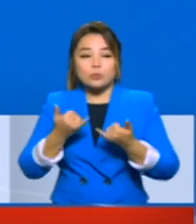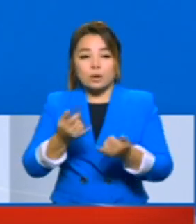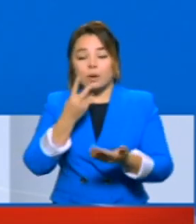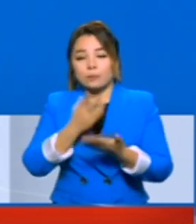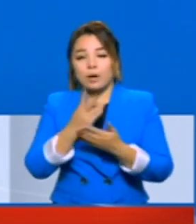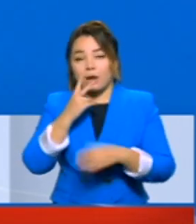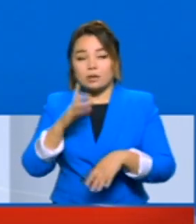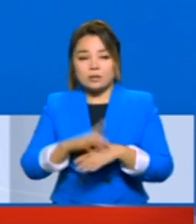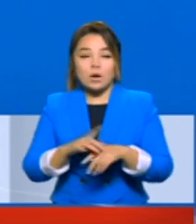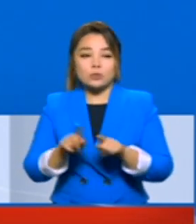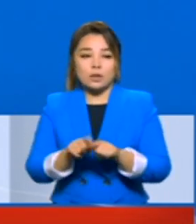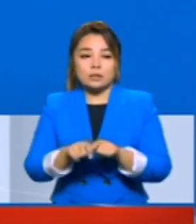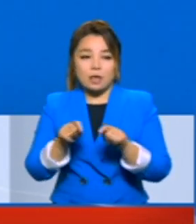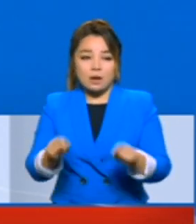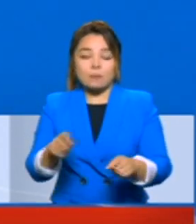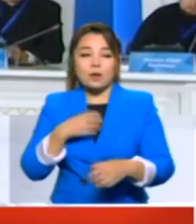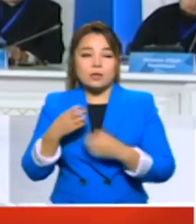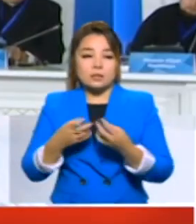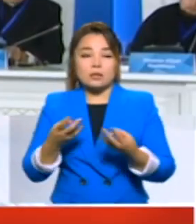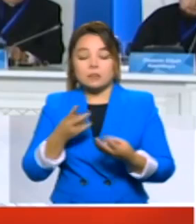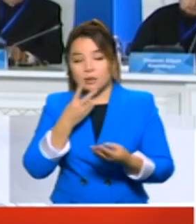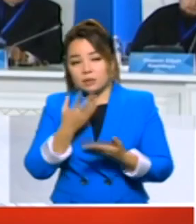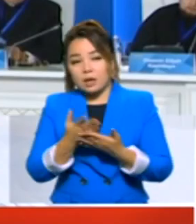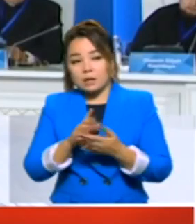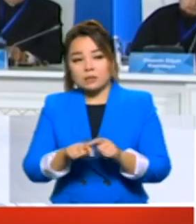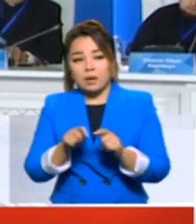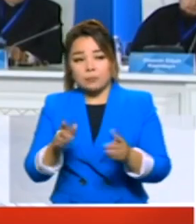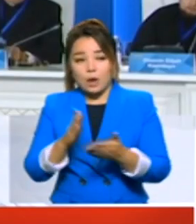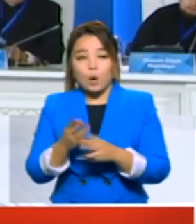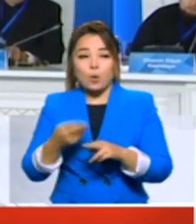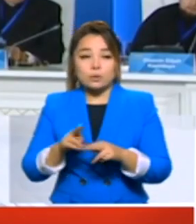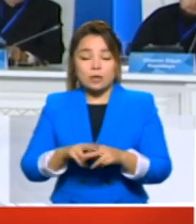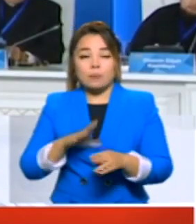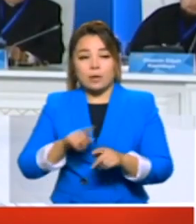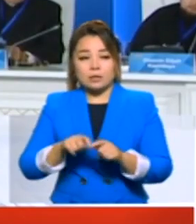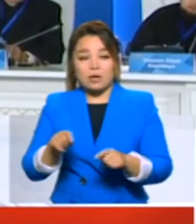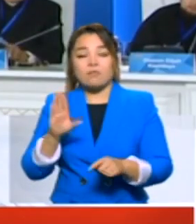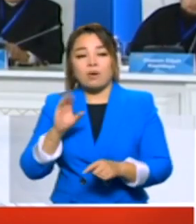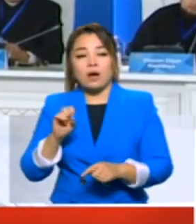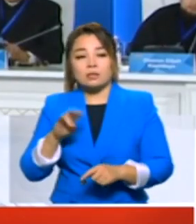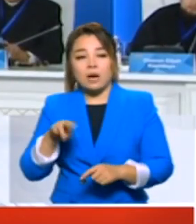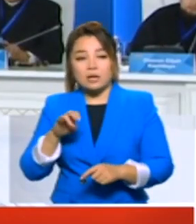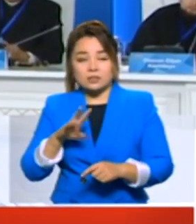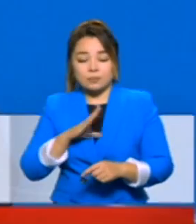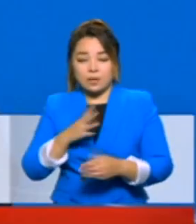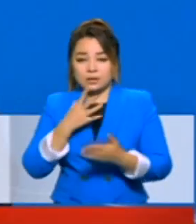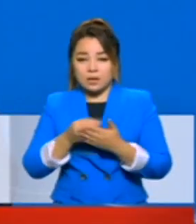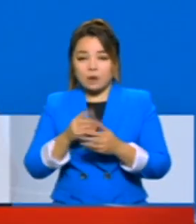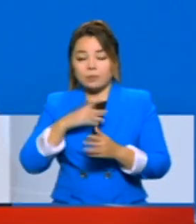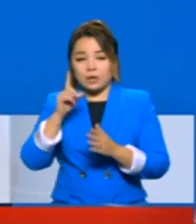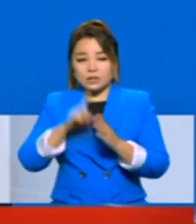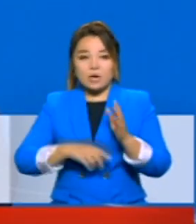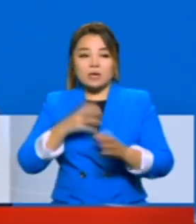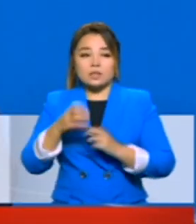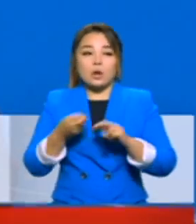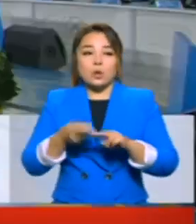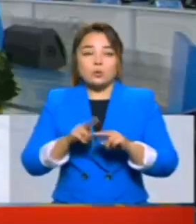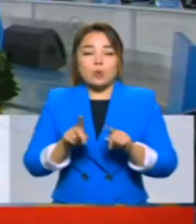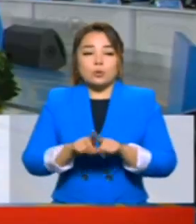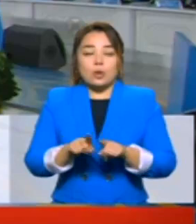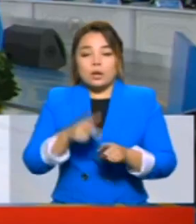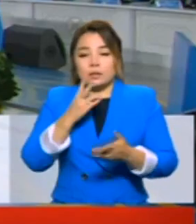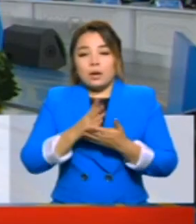таныту актілері болды. Оған алаңдаушылық білдіретінін де жеткізді. Бұл барып тұрған вандализм, халықаралық және дінаралық қарама-қайшылықты тудыруы